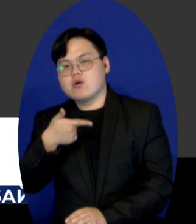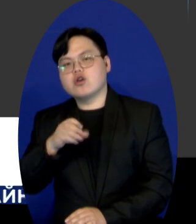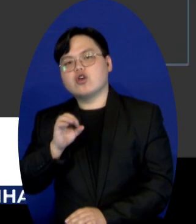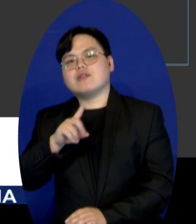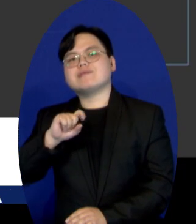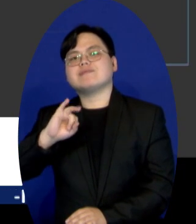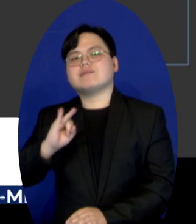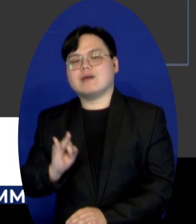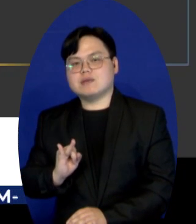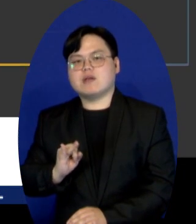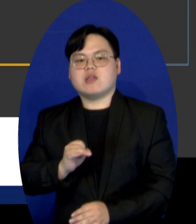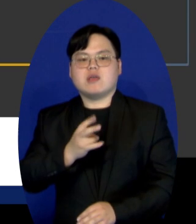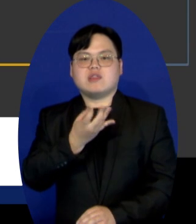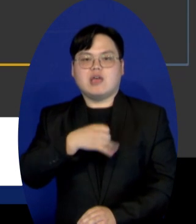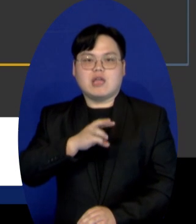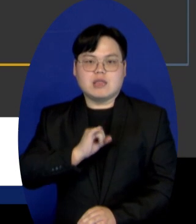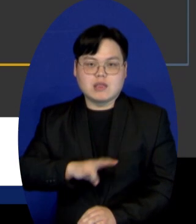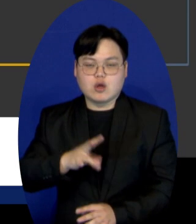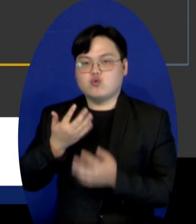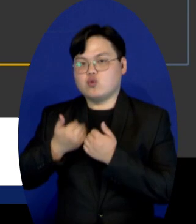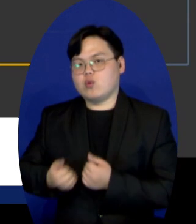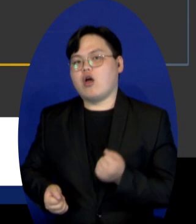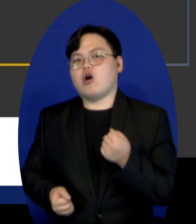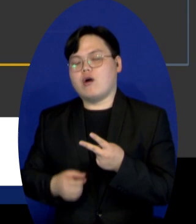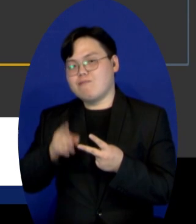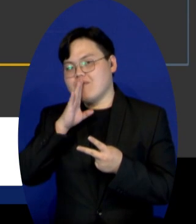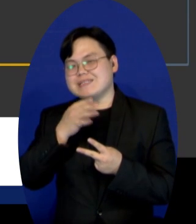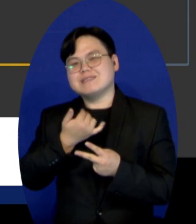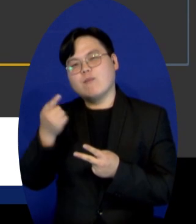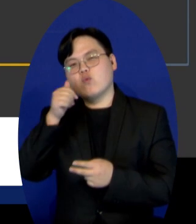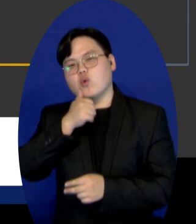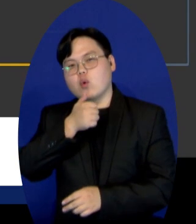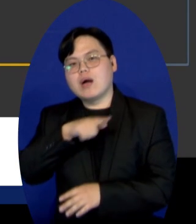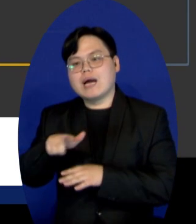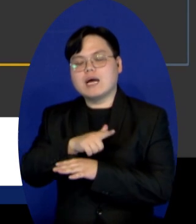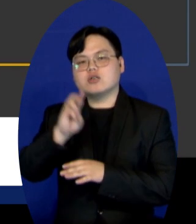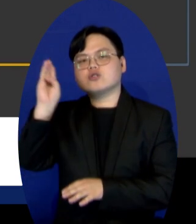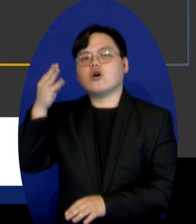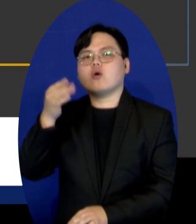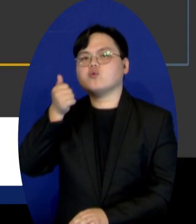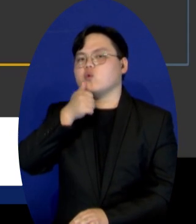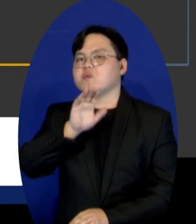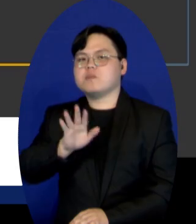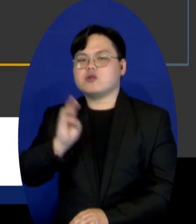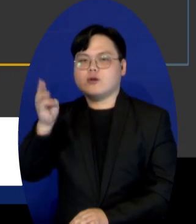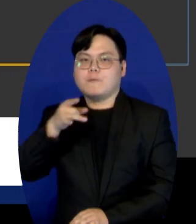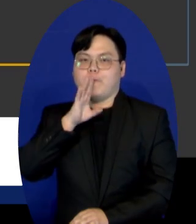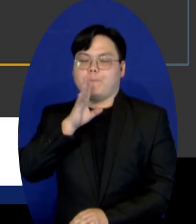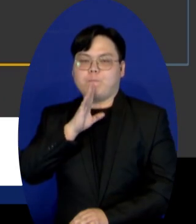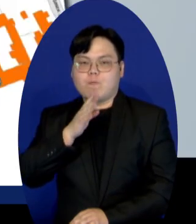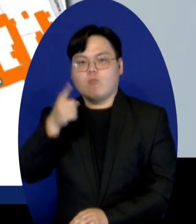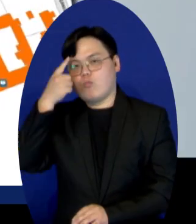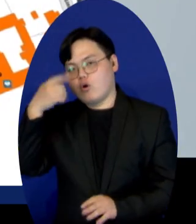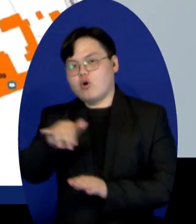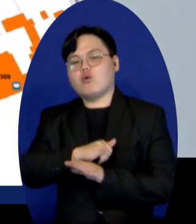мэдээллийг нийтийн болон тусгайлсан гэж ангилна. Ингэснээр зарим нууцлалтай газрын зураг мэдээлэл ил болж иргэн аж ахуй нэгж ашиглах боломж үрдэнэ. Манай улс